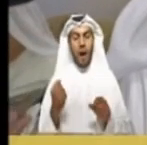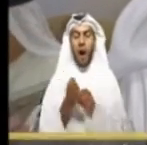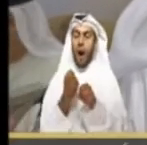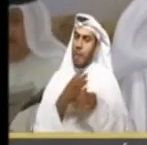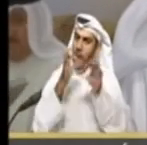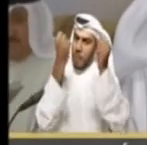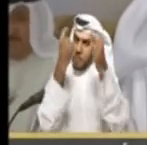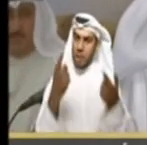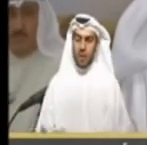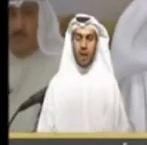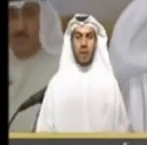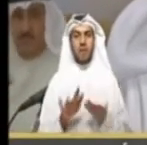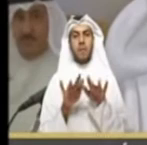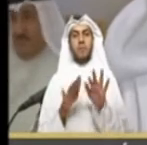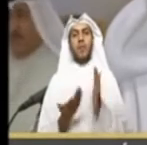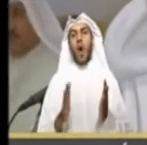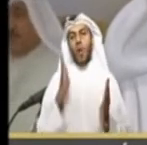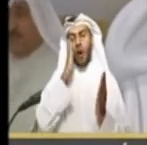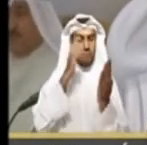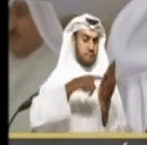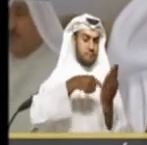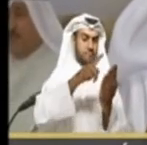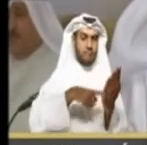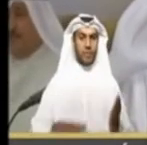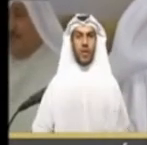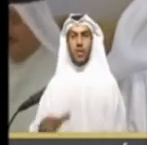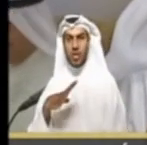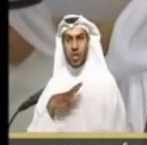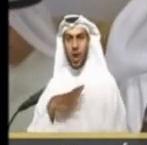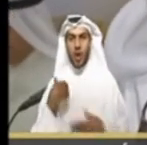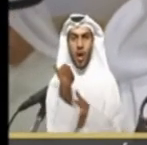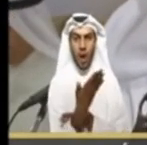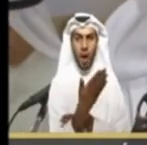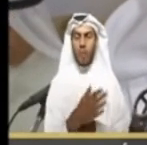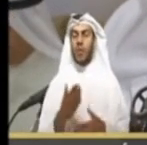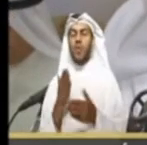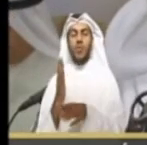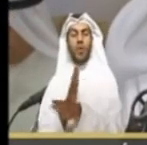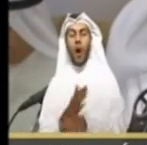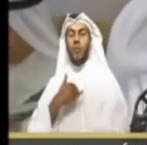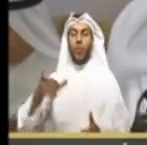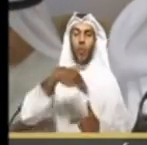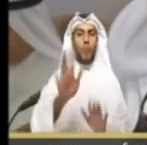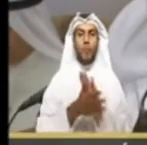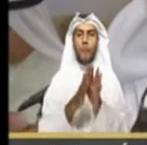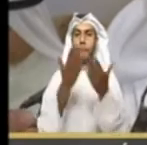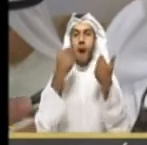وبالتالي لا يحتاج الموظف أن يقدم إجازة حج، ولا إجازة الحج